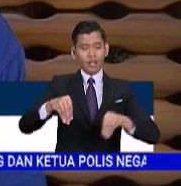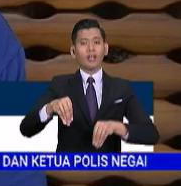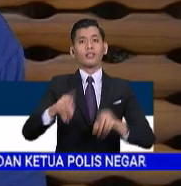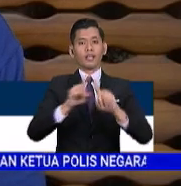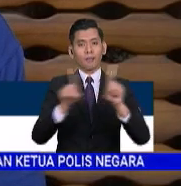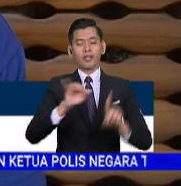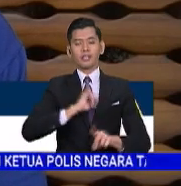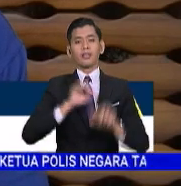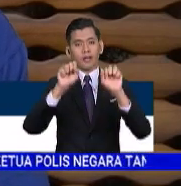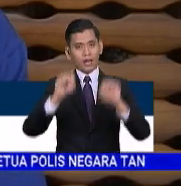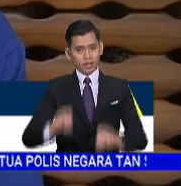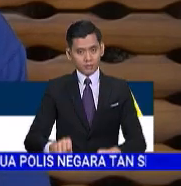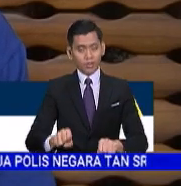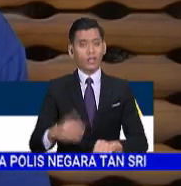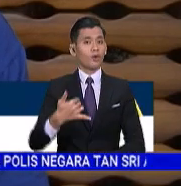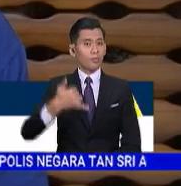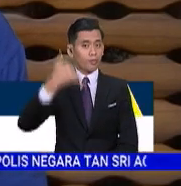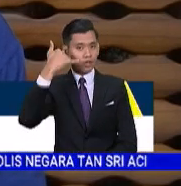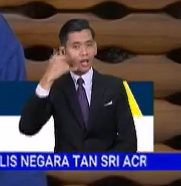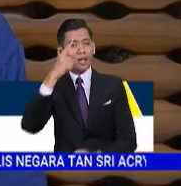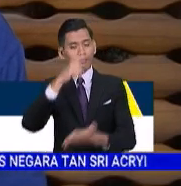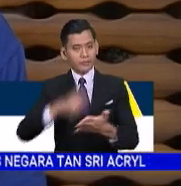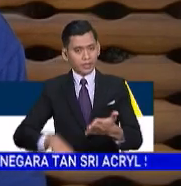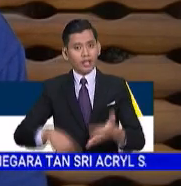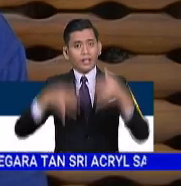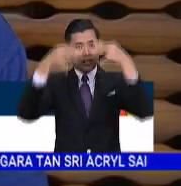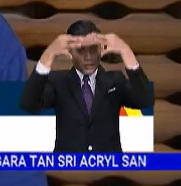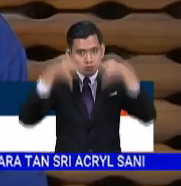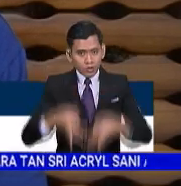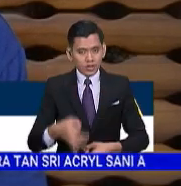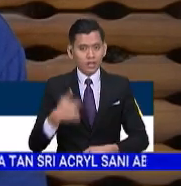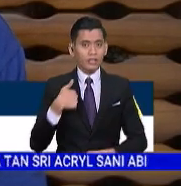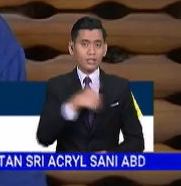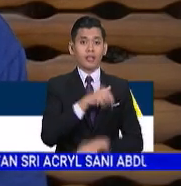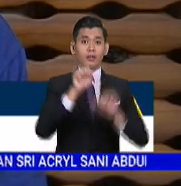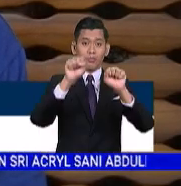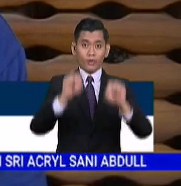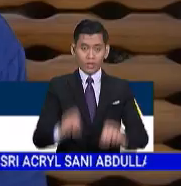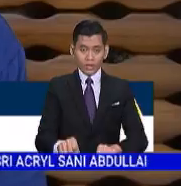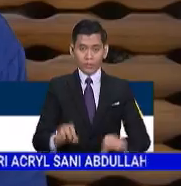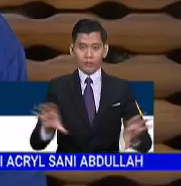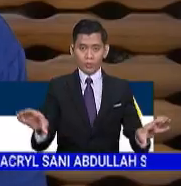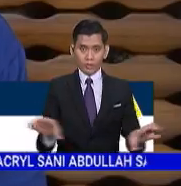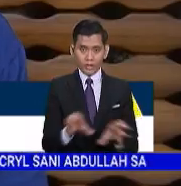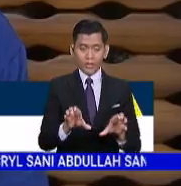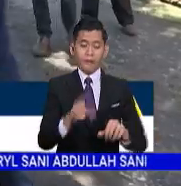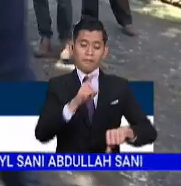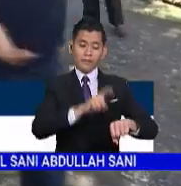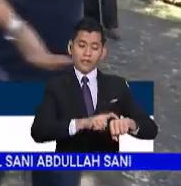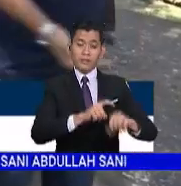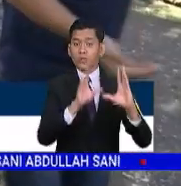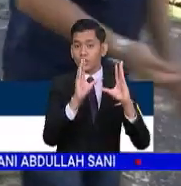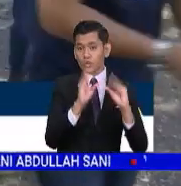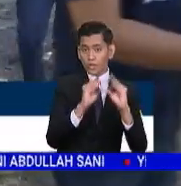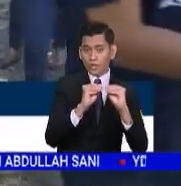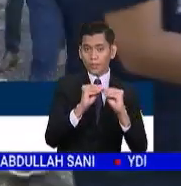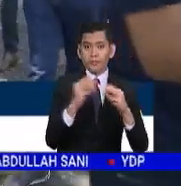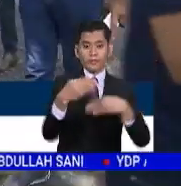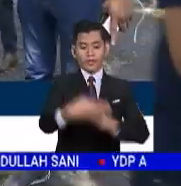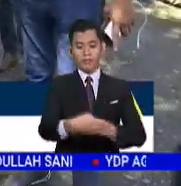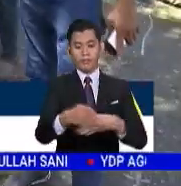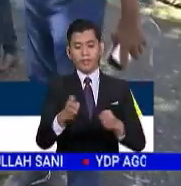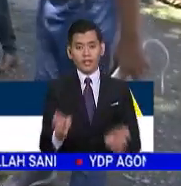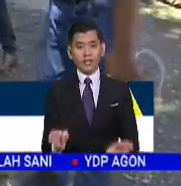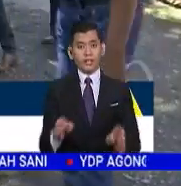telefon apakah keputusan-keputusan yang kita dapatan yang kita inilah mesyuarat. Bilik gerakan